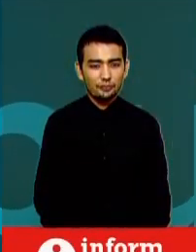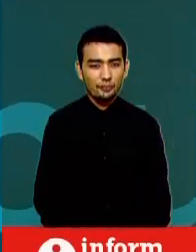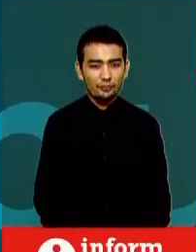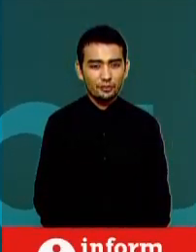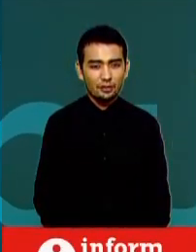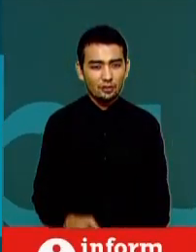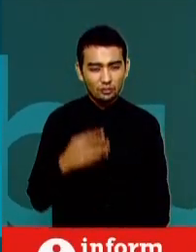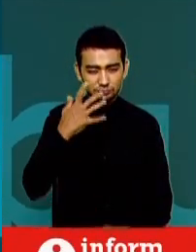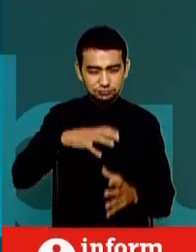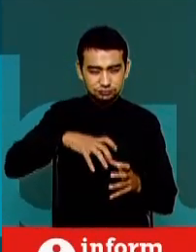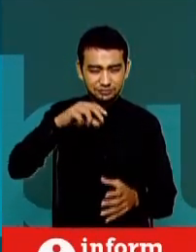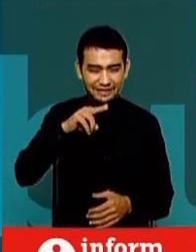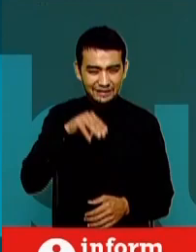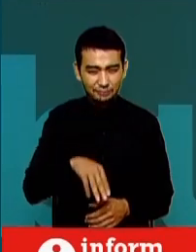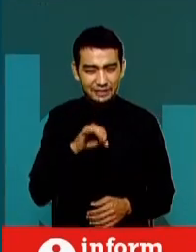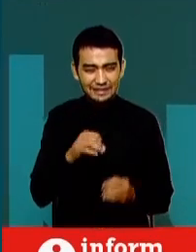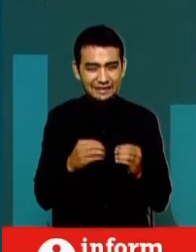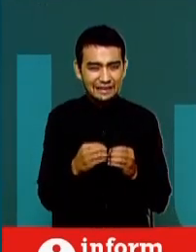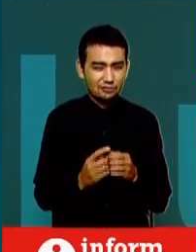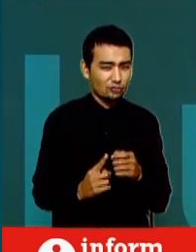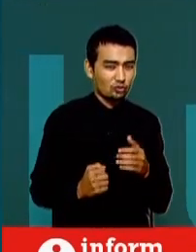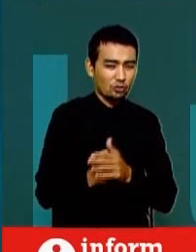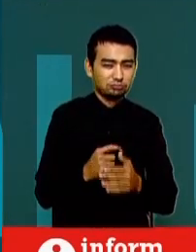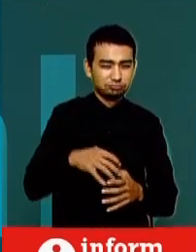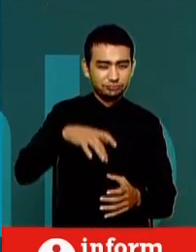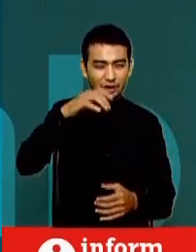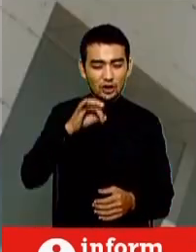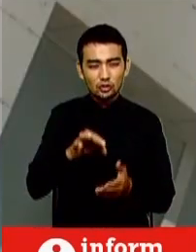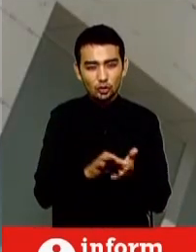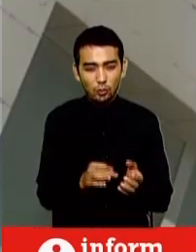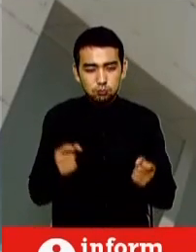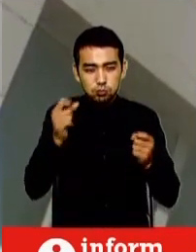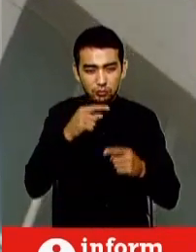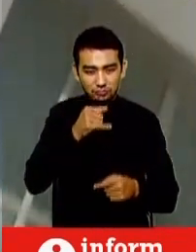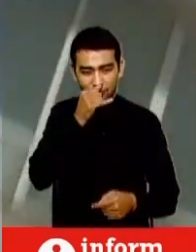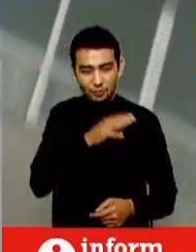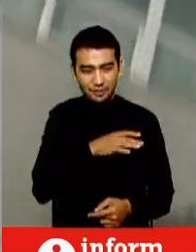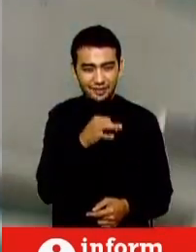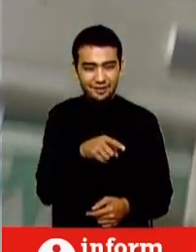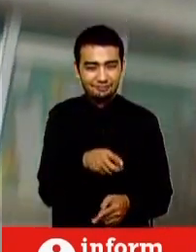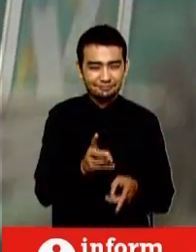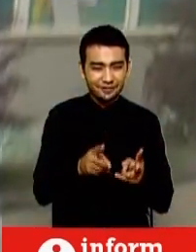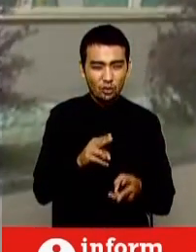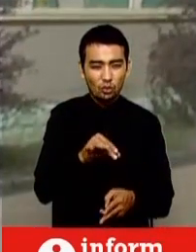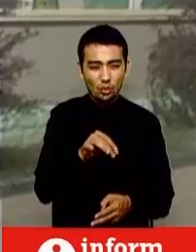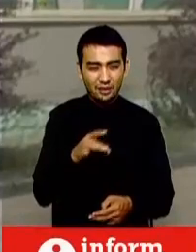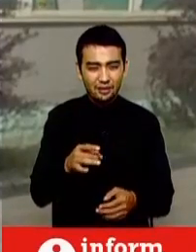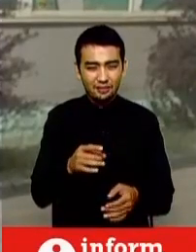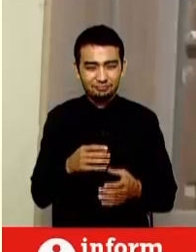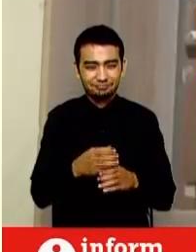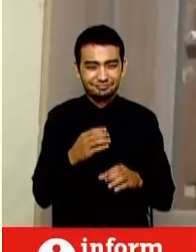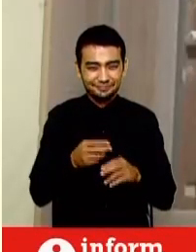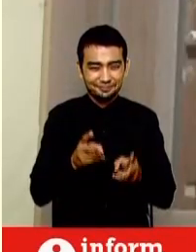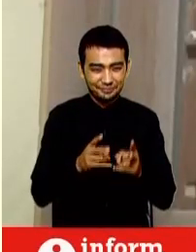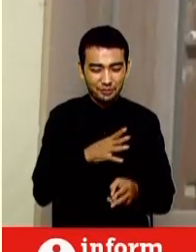Когда дымом заволокло подъезд и квартиры до 10 этажа, жильцы не сразу поняли, что причиной возгорания стала донерная внизу. Горели жировые отложения